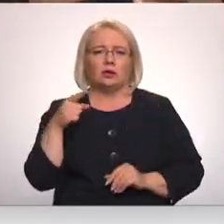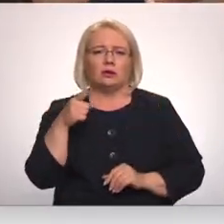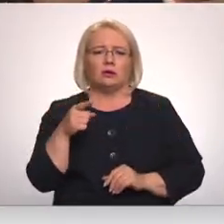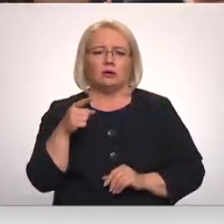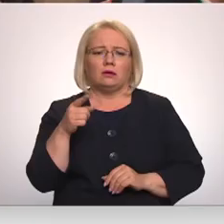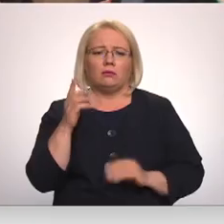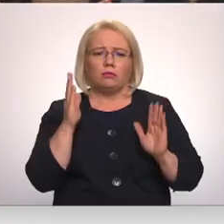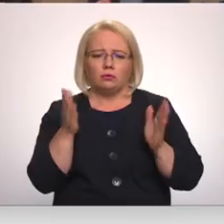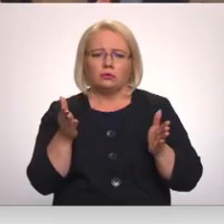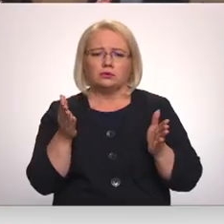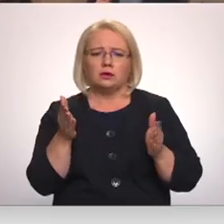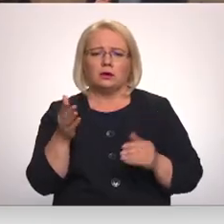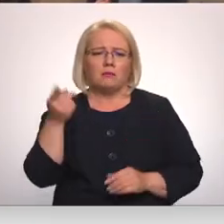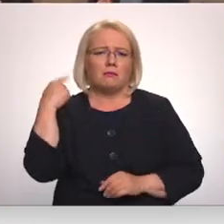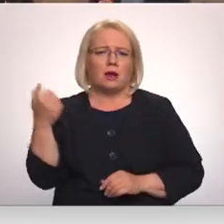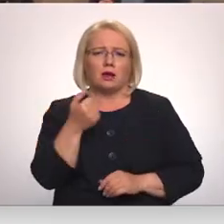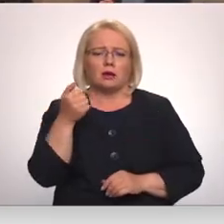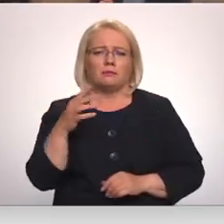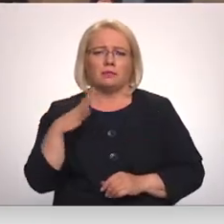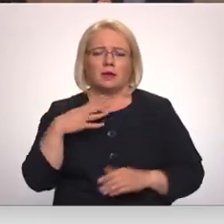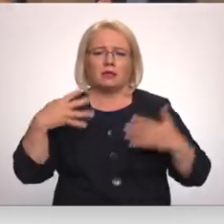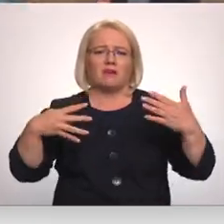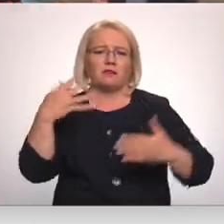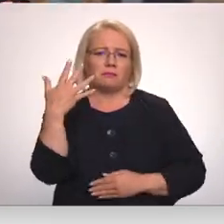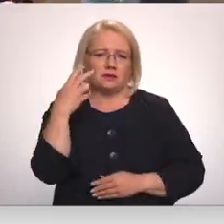būs 3. Pagājušajā gadu palika 95.